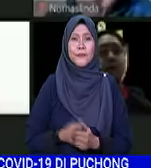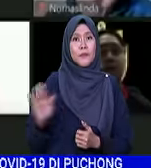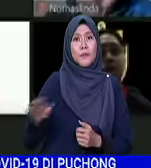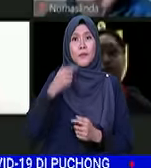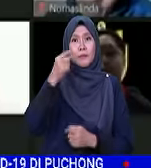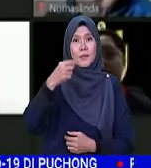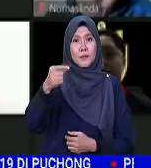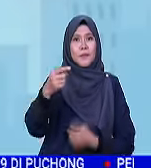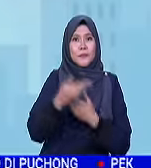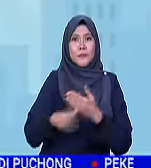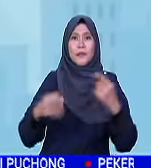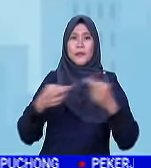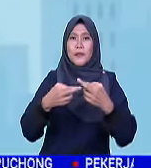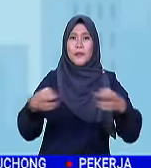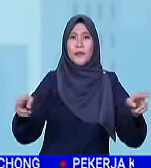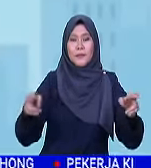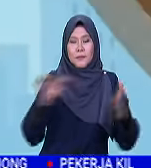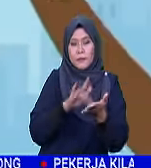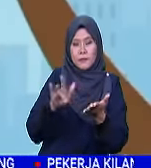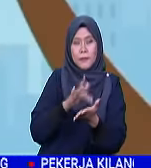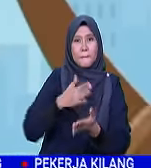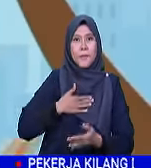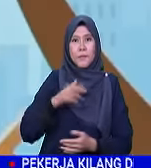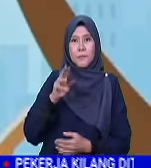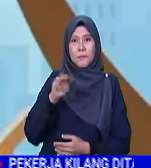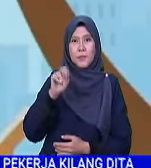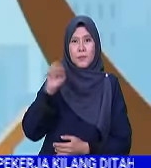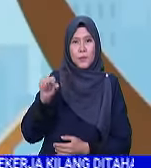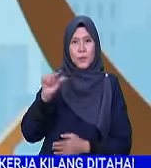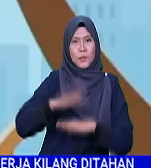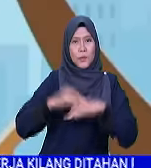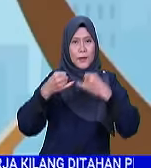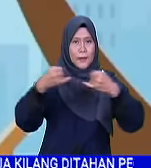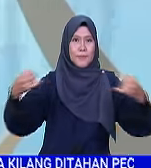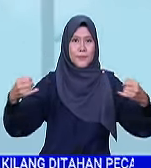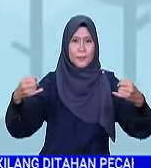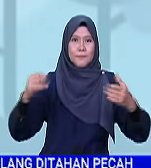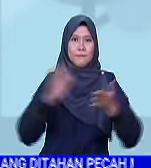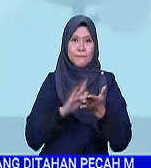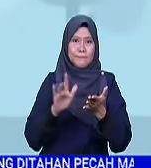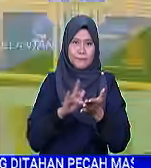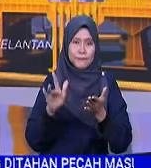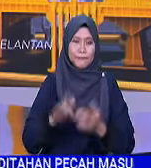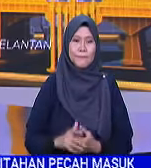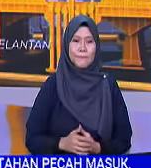Beliau berkata demikian selepas majlis pancaran aplikasi My Manjung secara dalam talian.